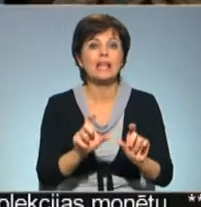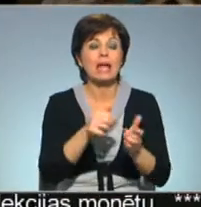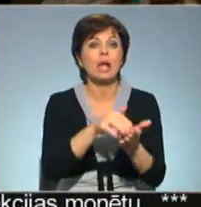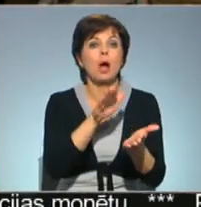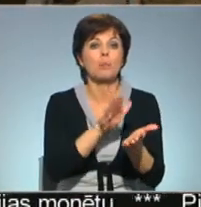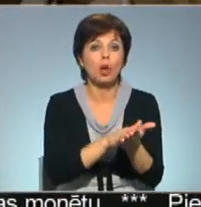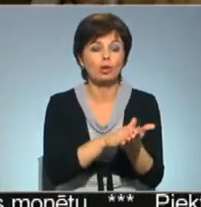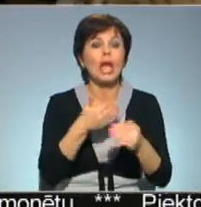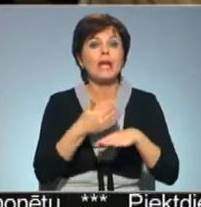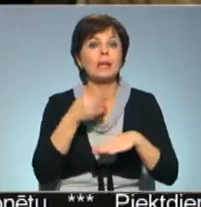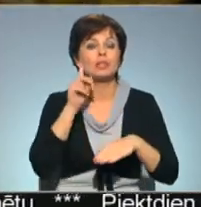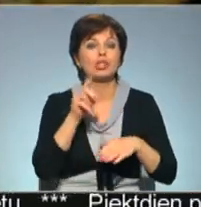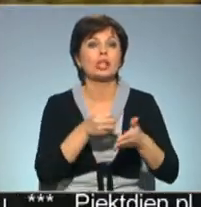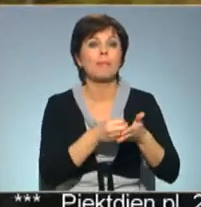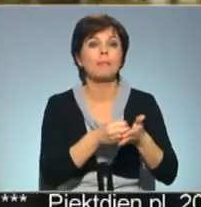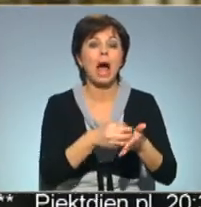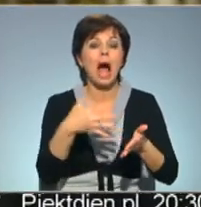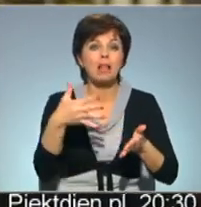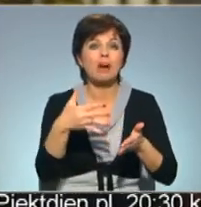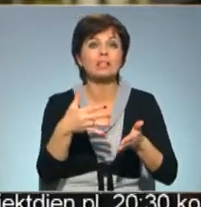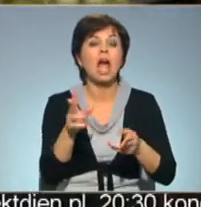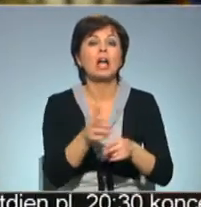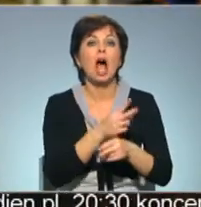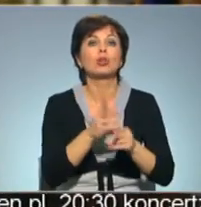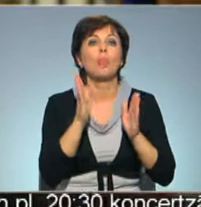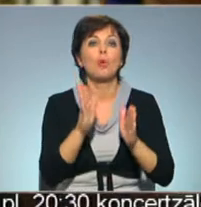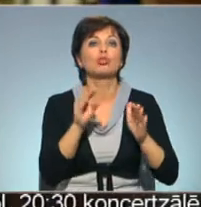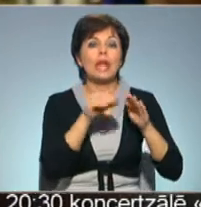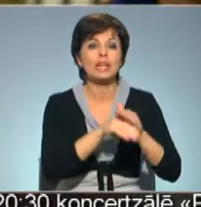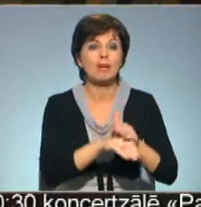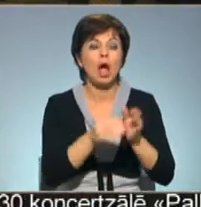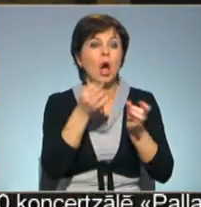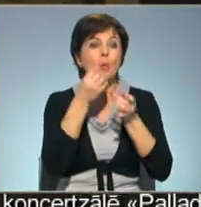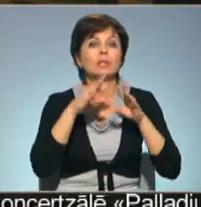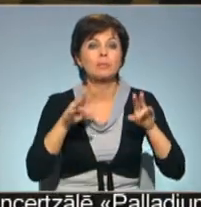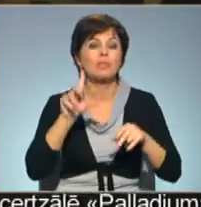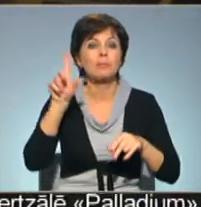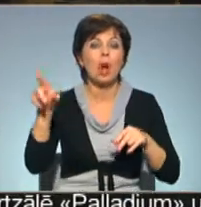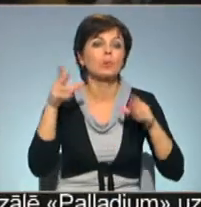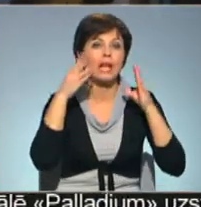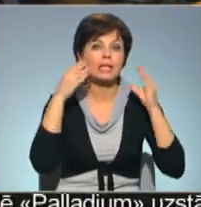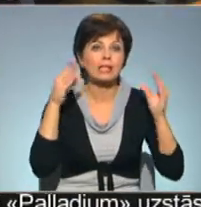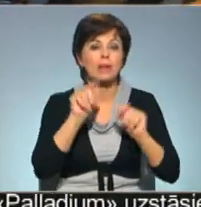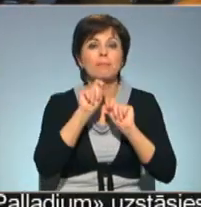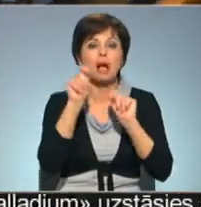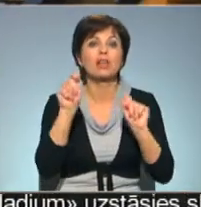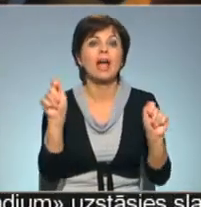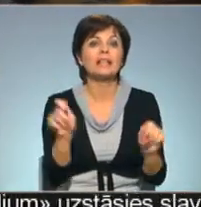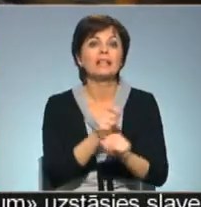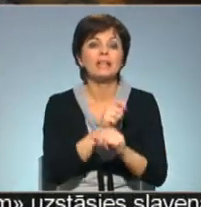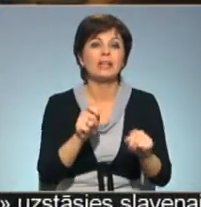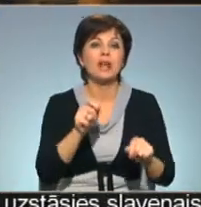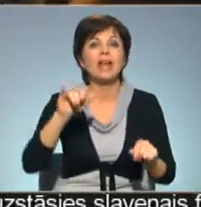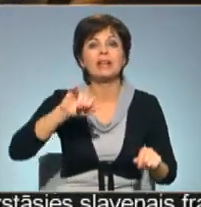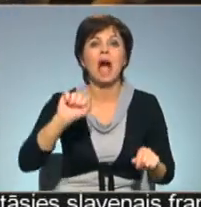Jau iepriekš zināms balvas saņēmējs kategorijā mūža ieguldījums. Kultūras ministri devās uz Nīderlandi, lai to pasniegtu diriģentam Marisam Jansonam.